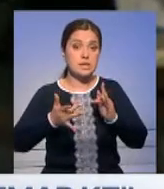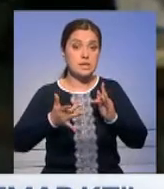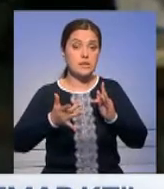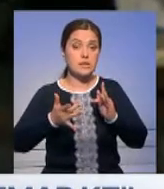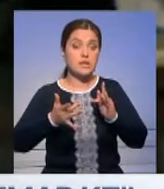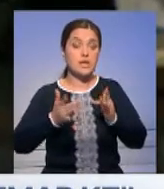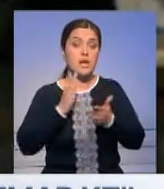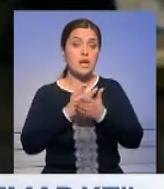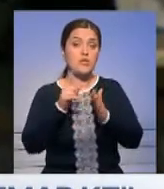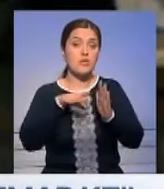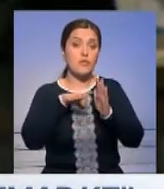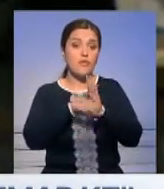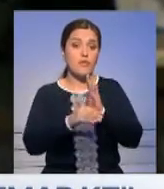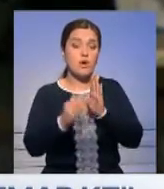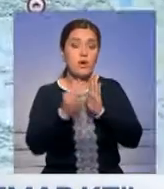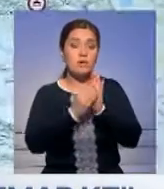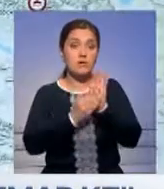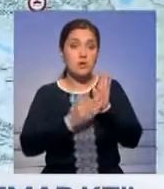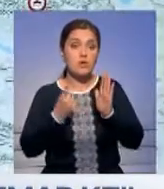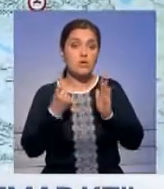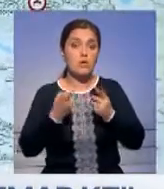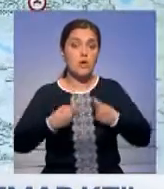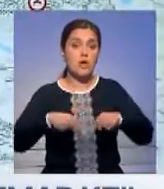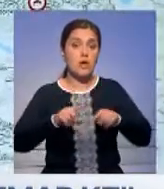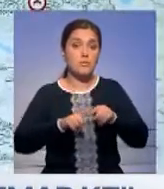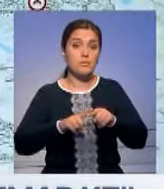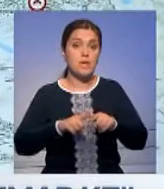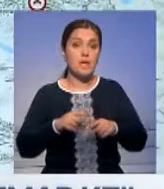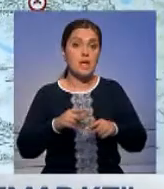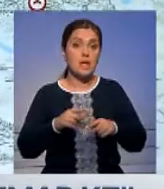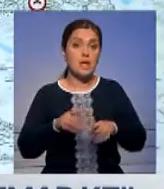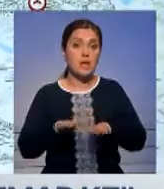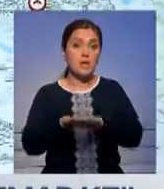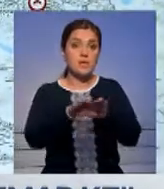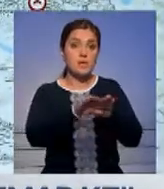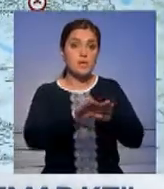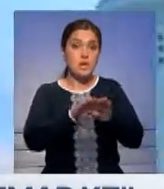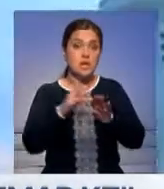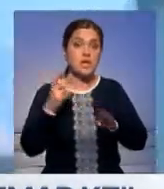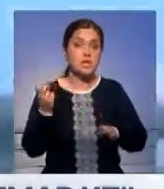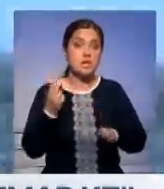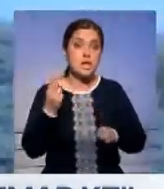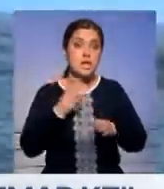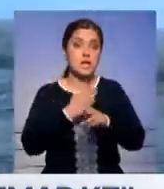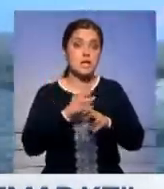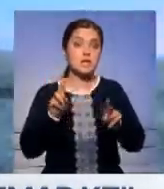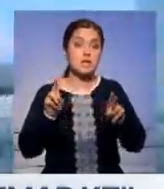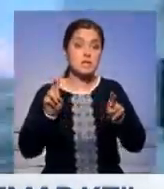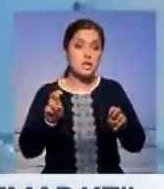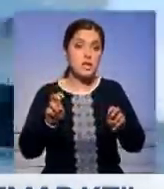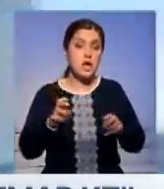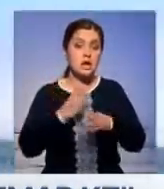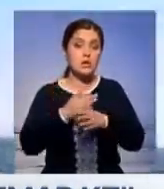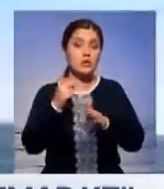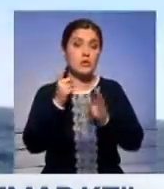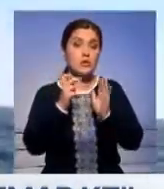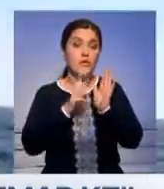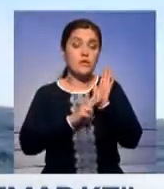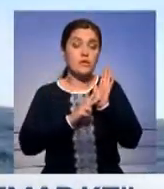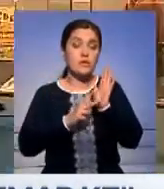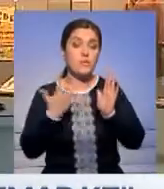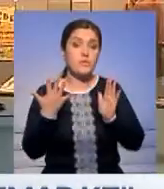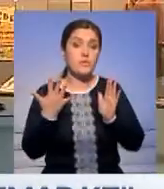включили 100 объектов общенационального значения. В этом году ученые планируют пополнить его еще 85 знаковыми